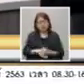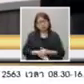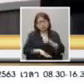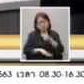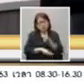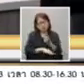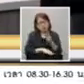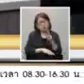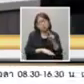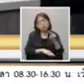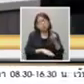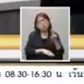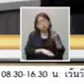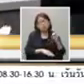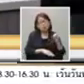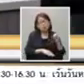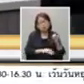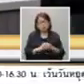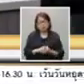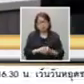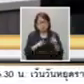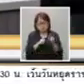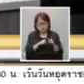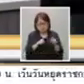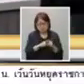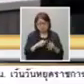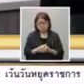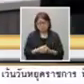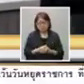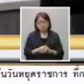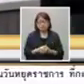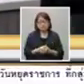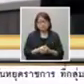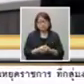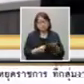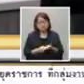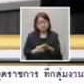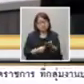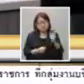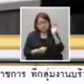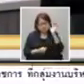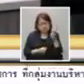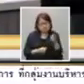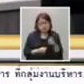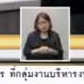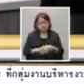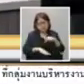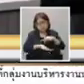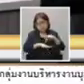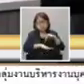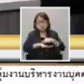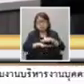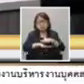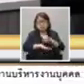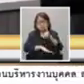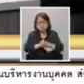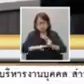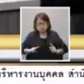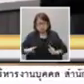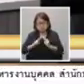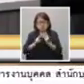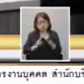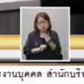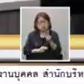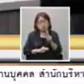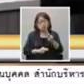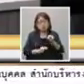ต้องเชื่อกันว่าอย่างนั้นนะฮะเชื่อเหรอครับว่าความเป็นคณะรัฐมนตรีนี่เริ่มตั้ง